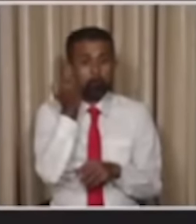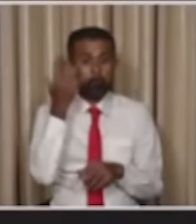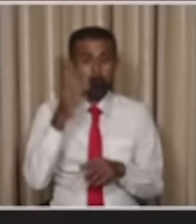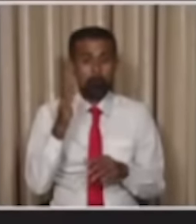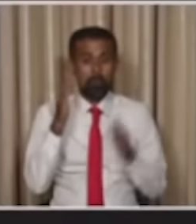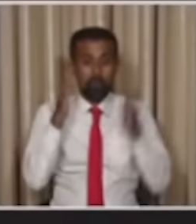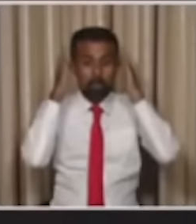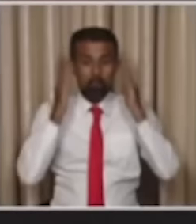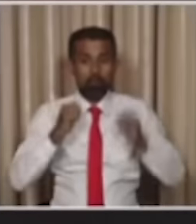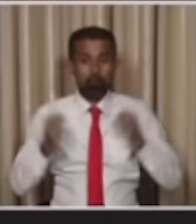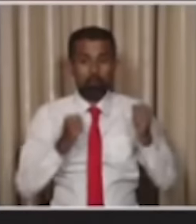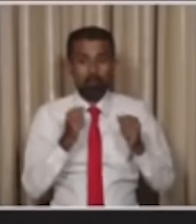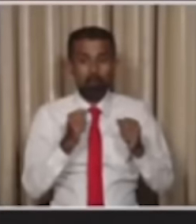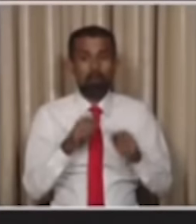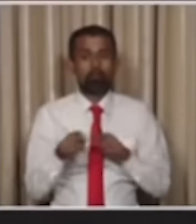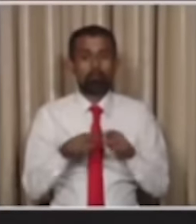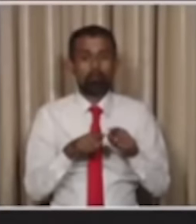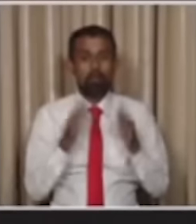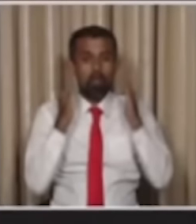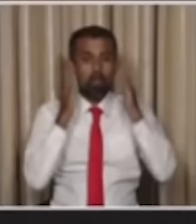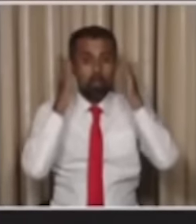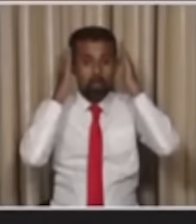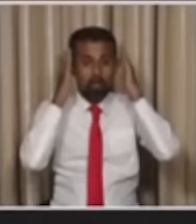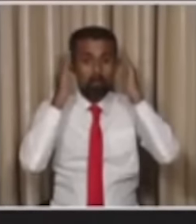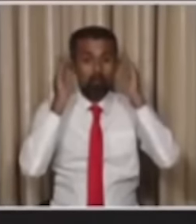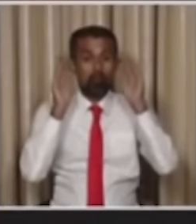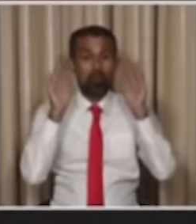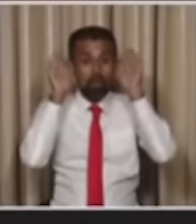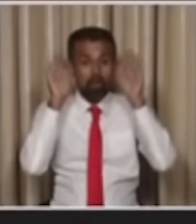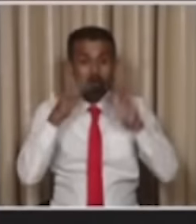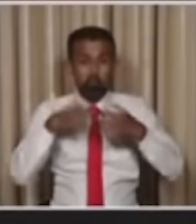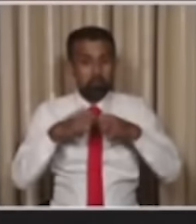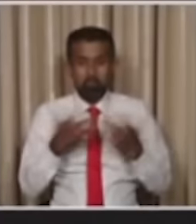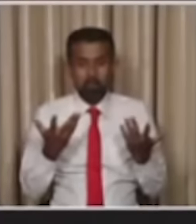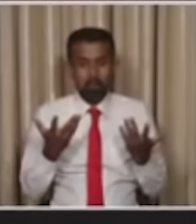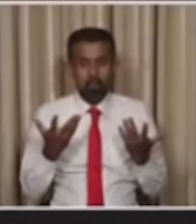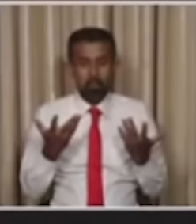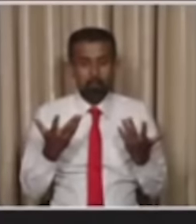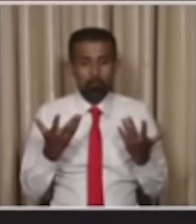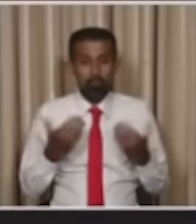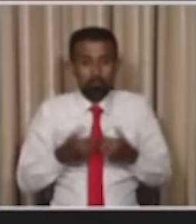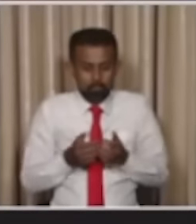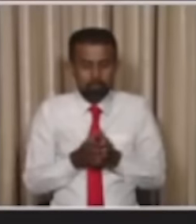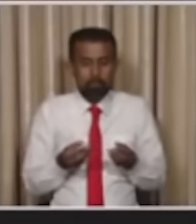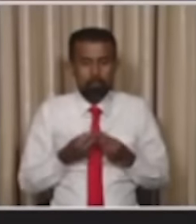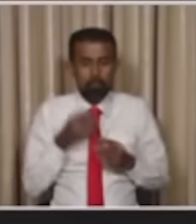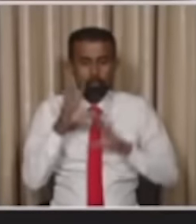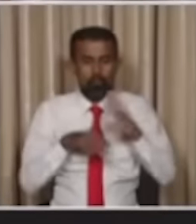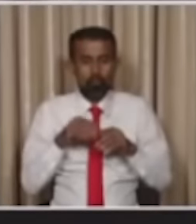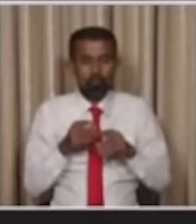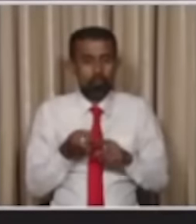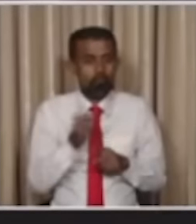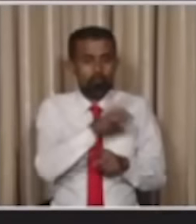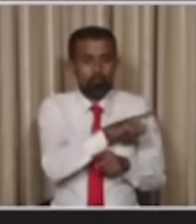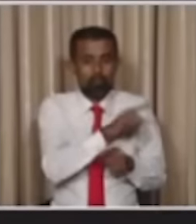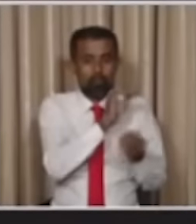මිස් ඉන්ෆෝර්මේෂන් එකක් නිසා. හාවට අරමුණක් තිබ්බේ නෑනේ කැලේ අවුල් කරන්න. හාවට තිබුණේ තමන්ට ලැබුණු තොරතුර